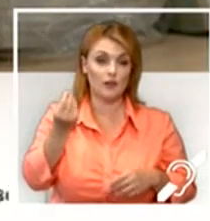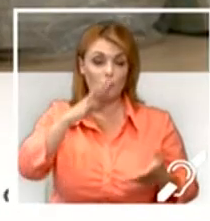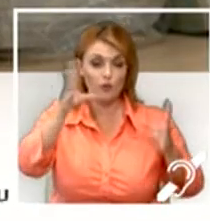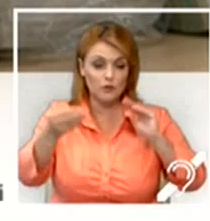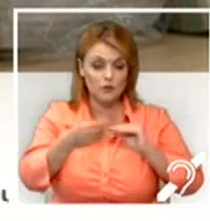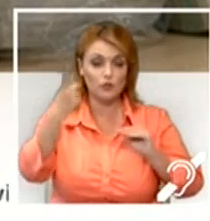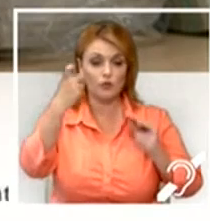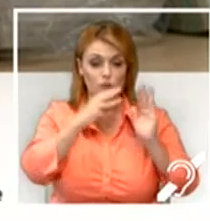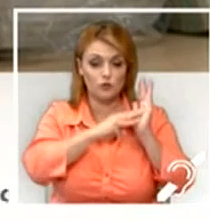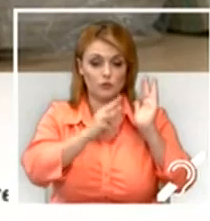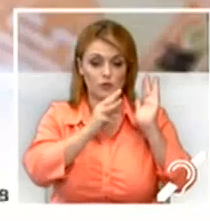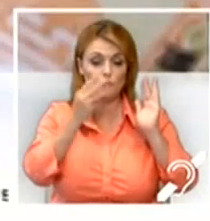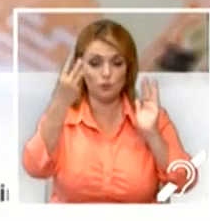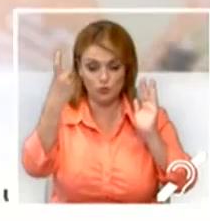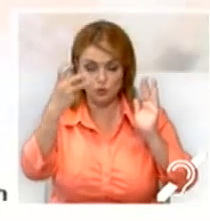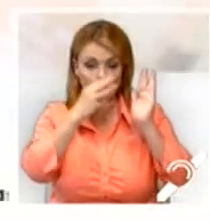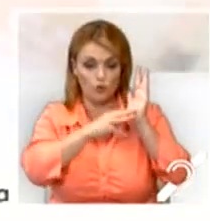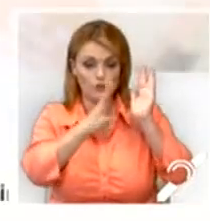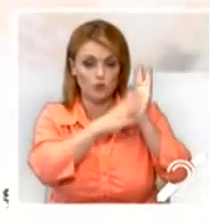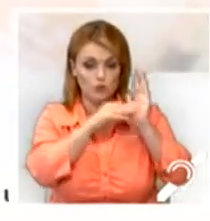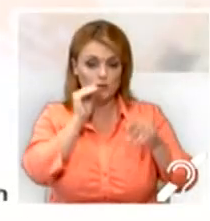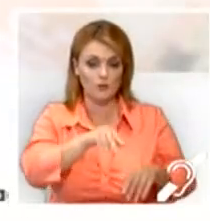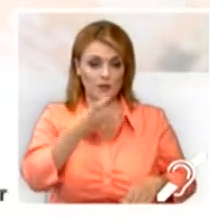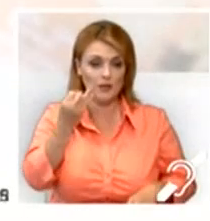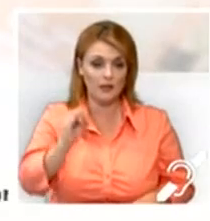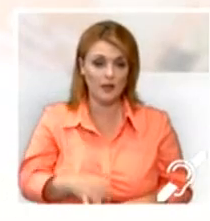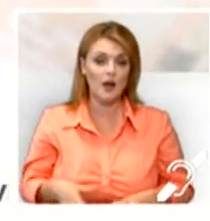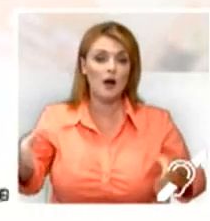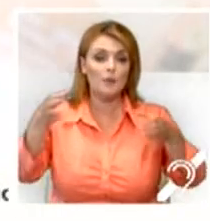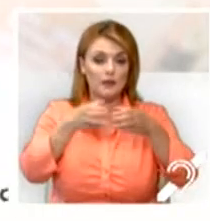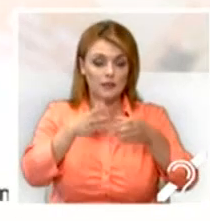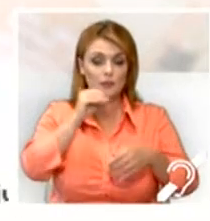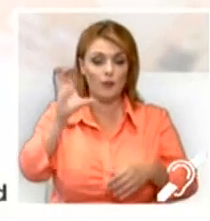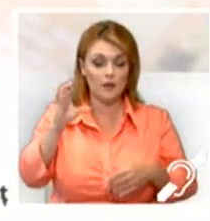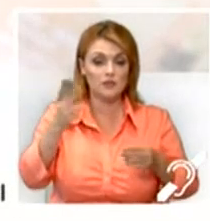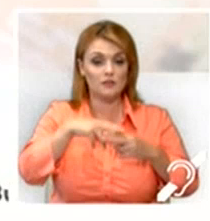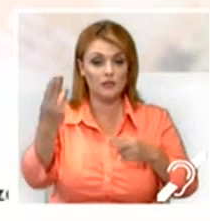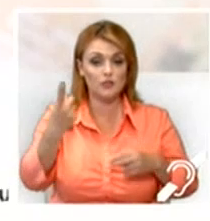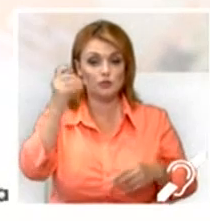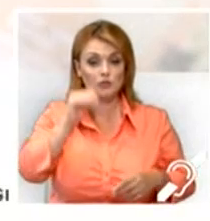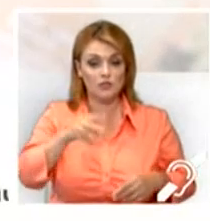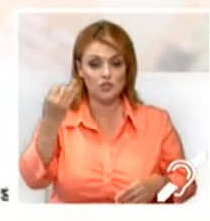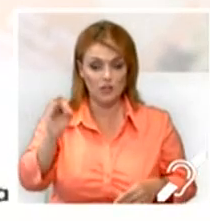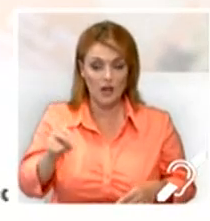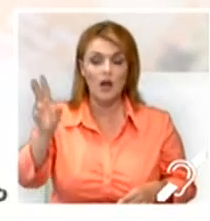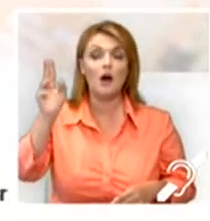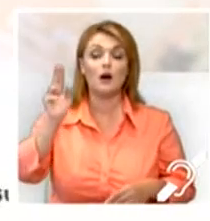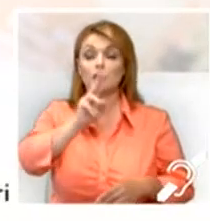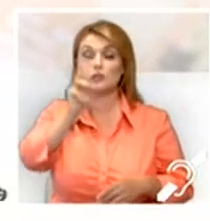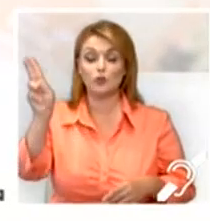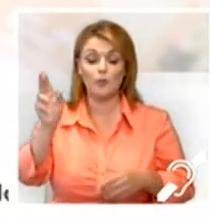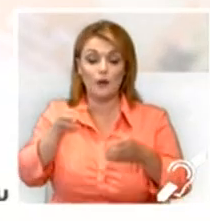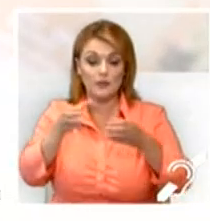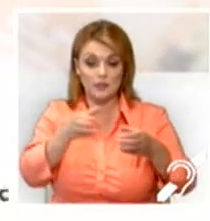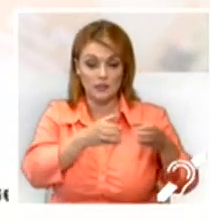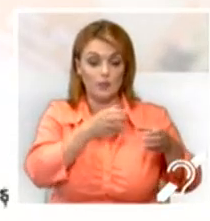de 189.000 de lei. Partidul Acțiune și Solidaritate va trebui să întoarcă 100.000 de lei. Partidul Dezvoltării și